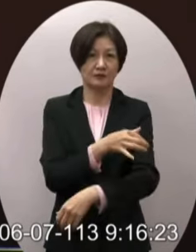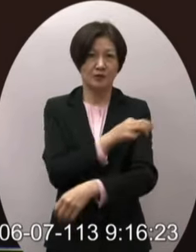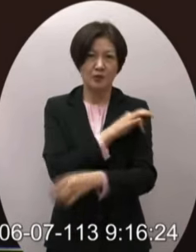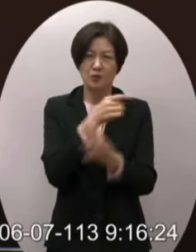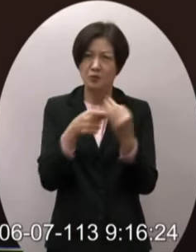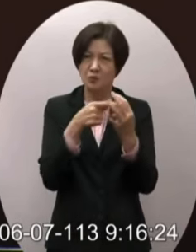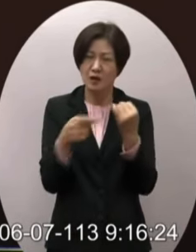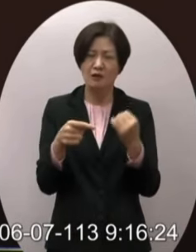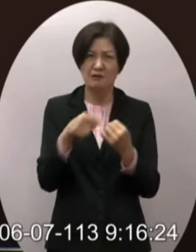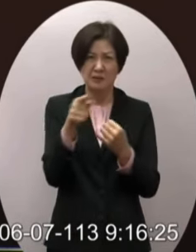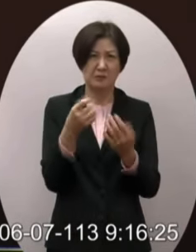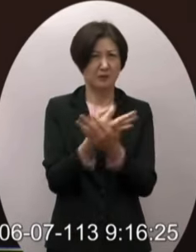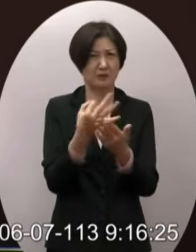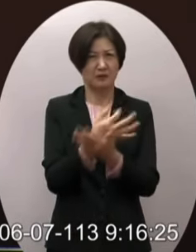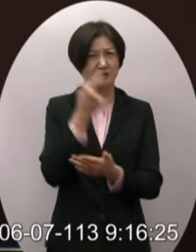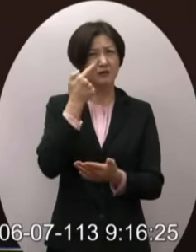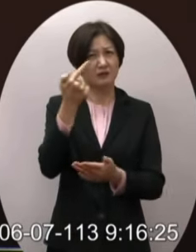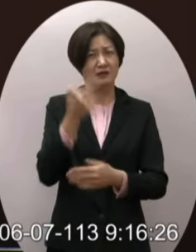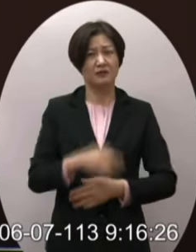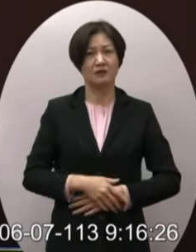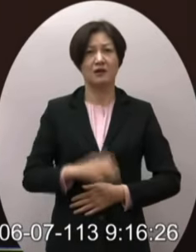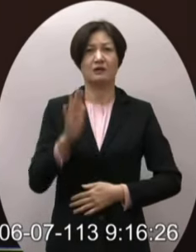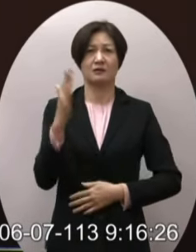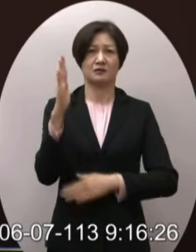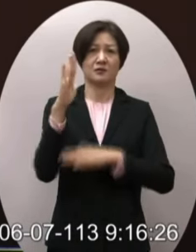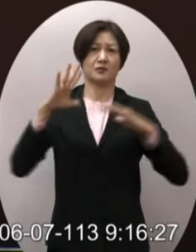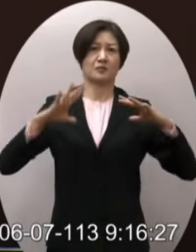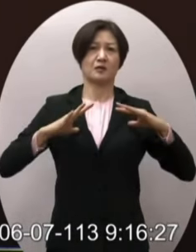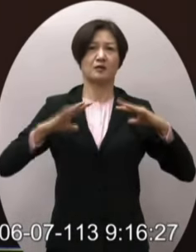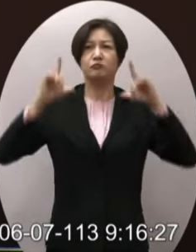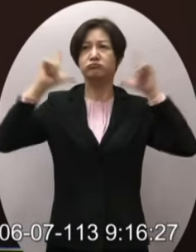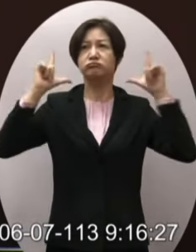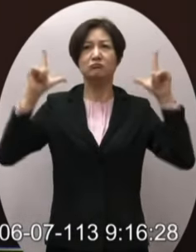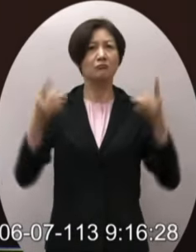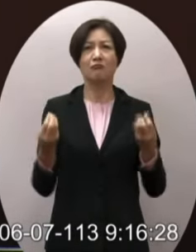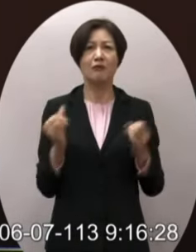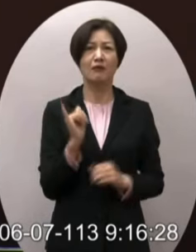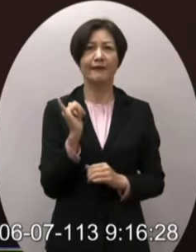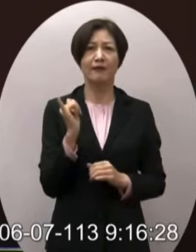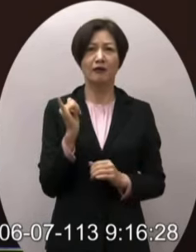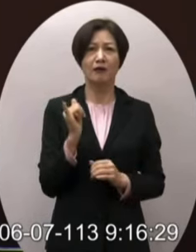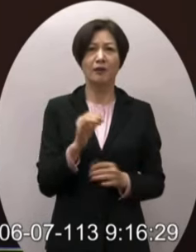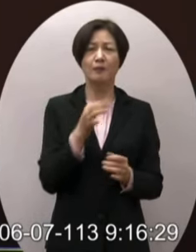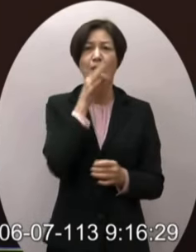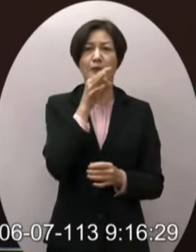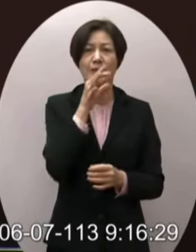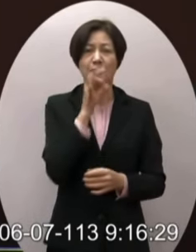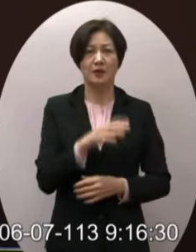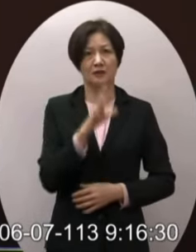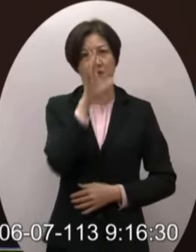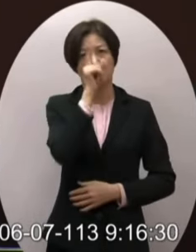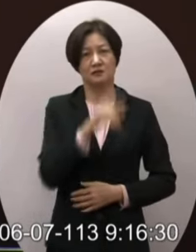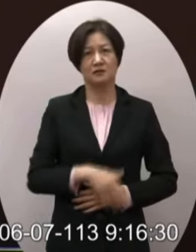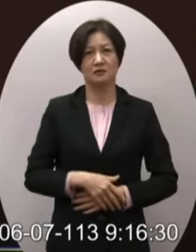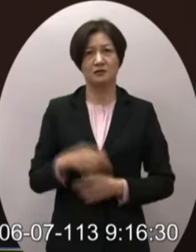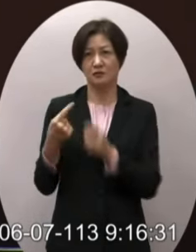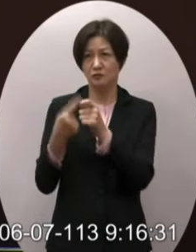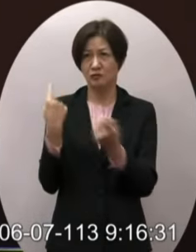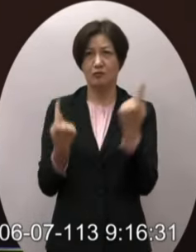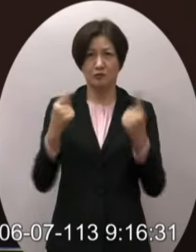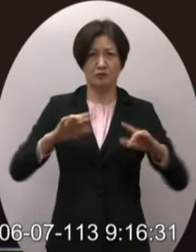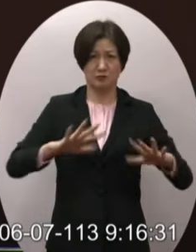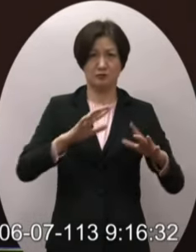重，当官员的却跳出来说没有这回事，一切 OK， 甚至比去年更